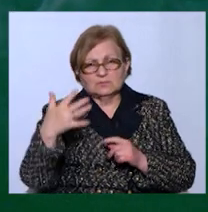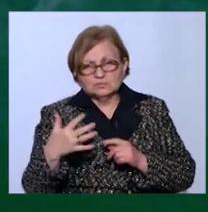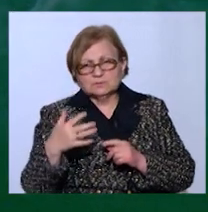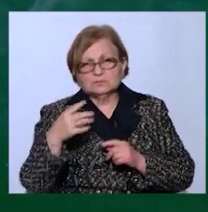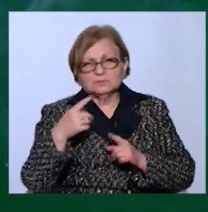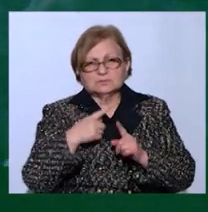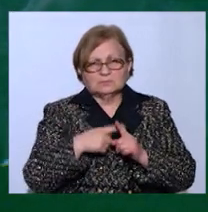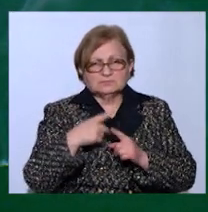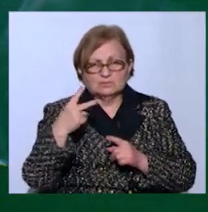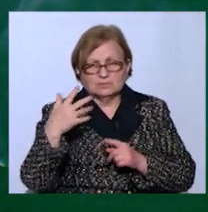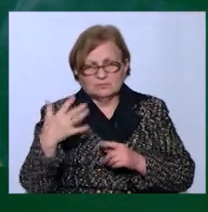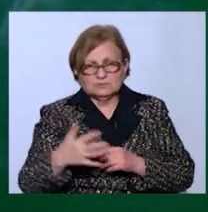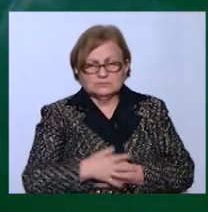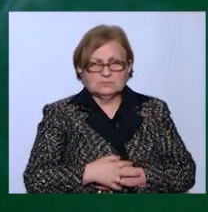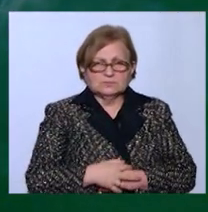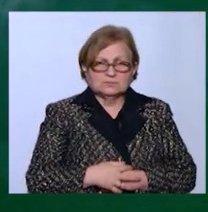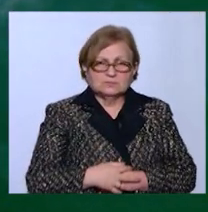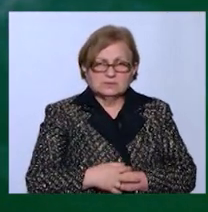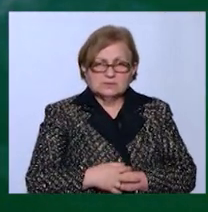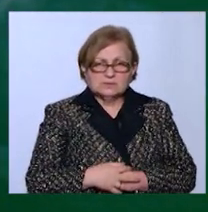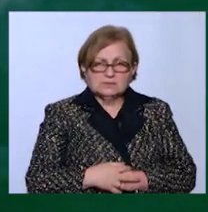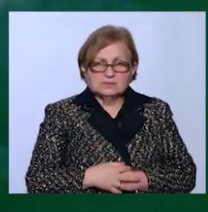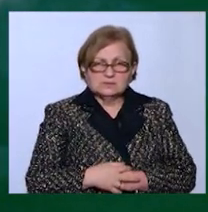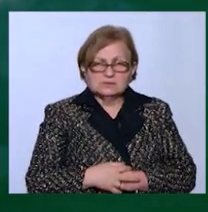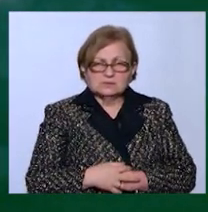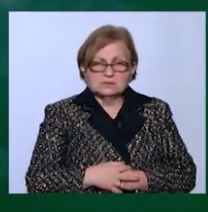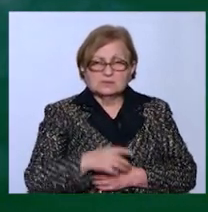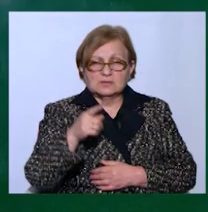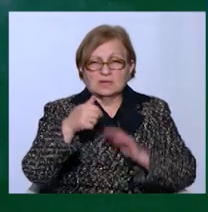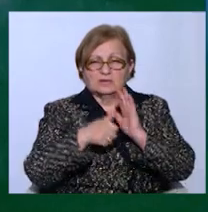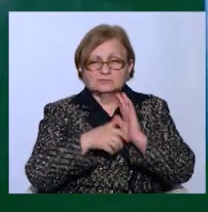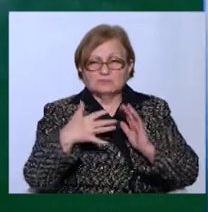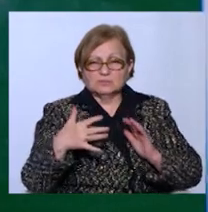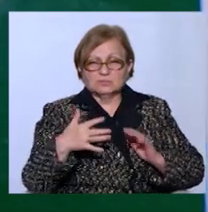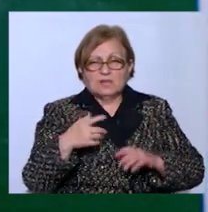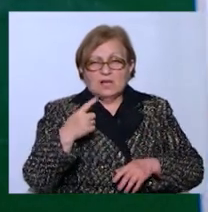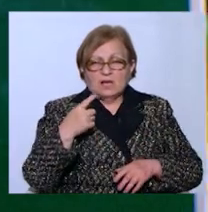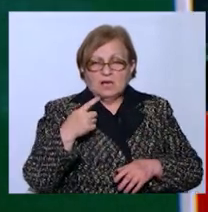2/5 დამატებული 2/5. ეს არის 6/5. ანუ რა?